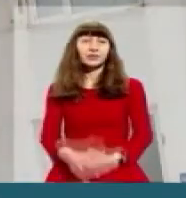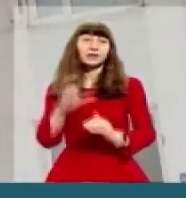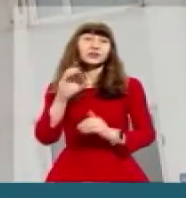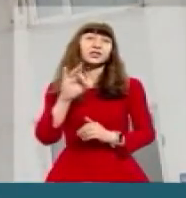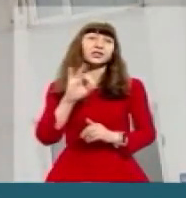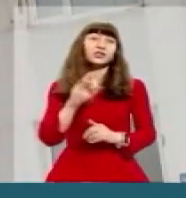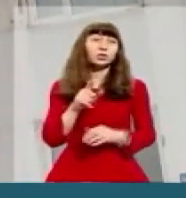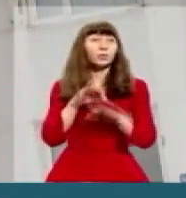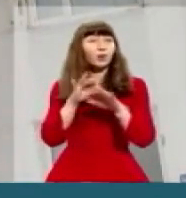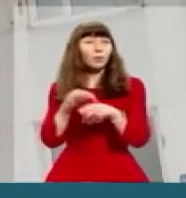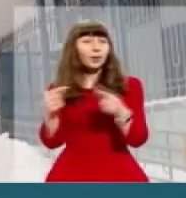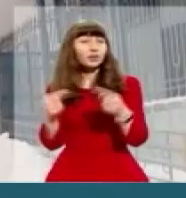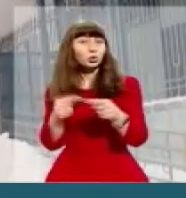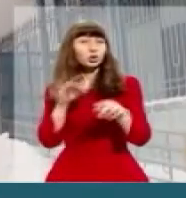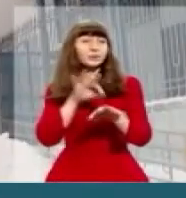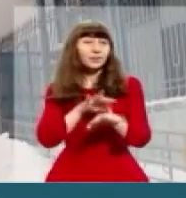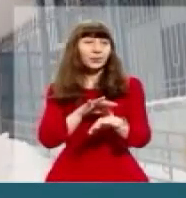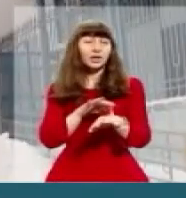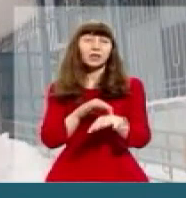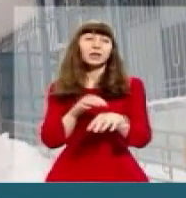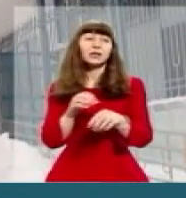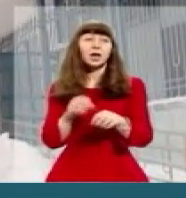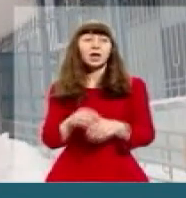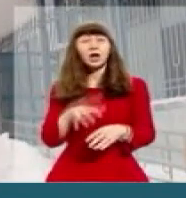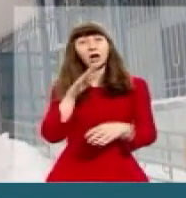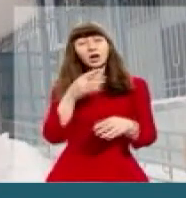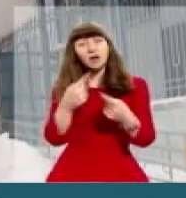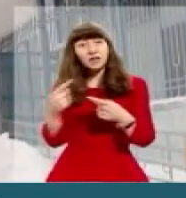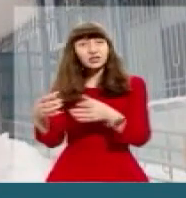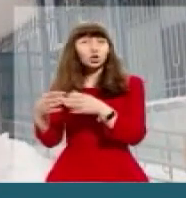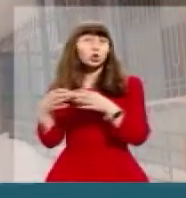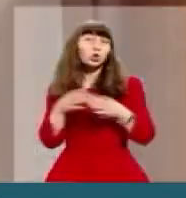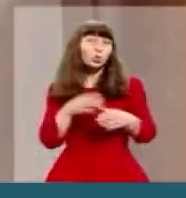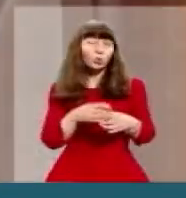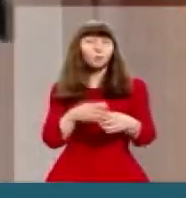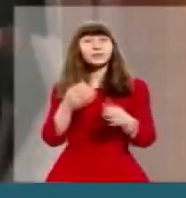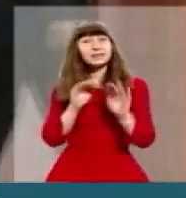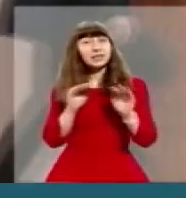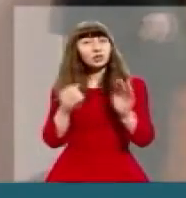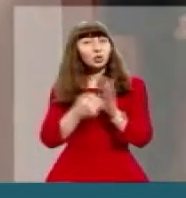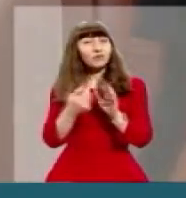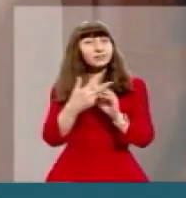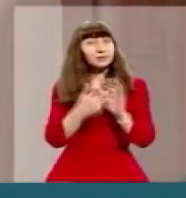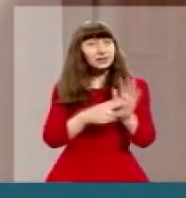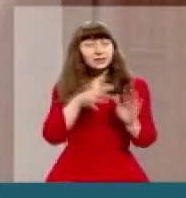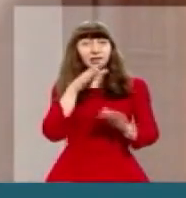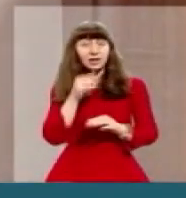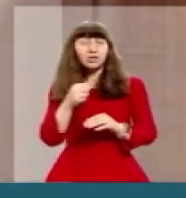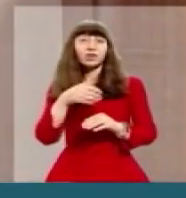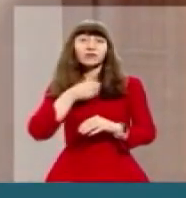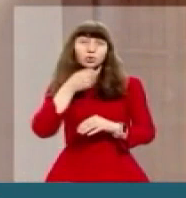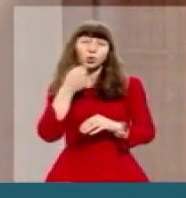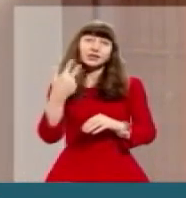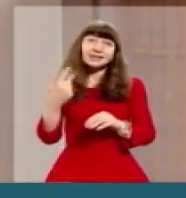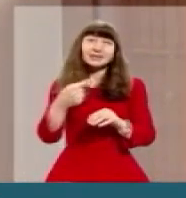Скрининги проводятся по конкретным заболеваниям и для определенных возрастных групп. Это дети до 18 лет и взрослые в возрасте от 30